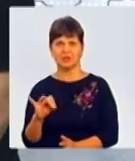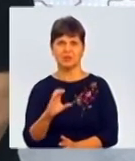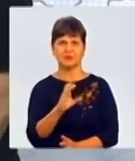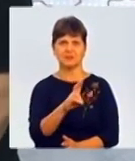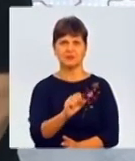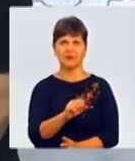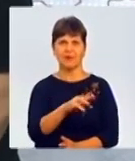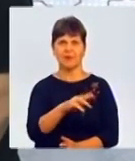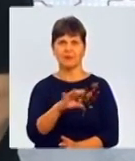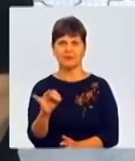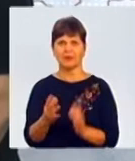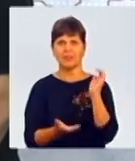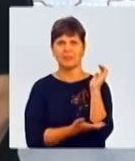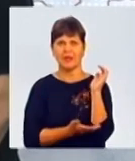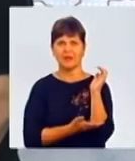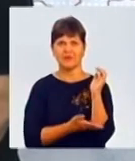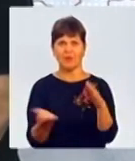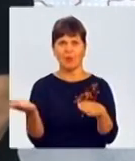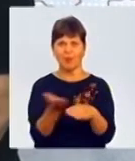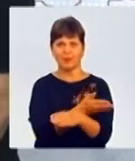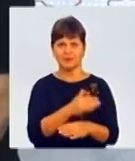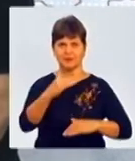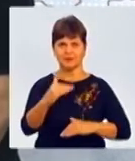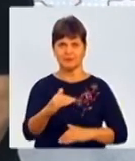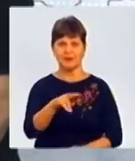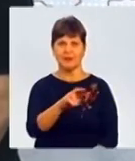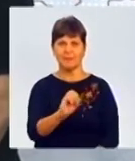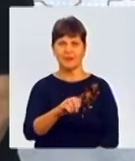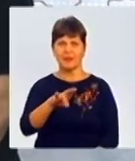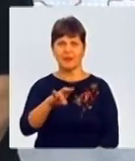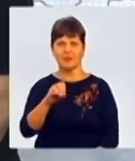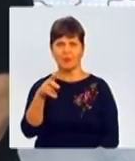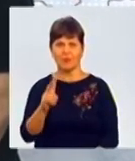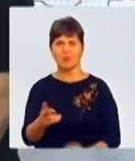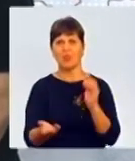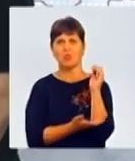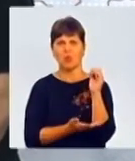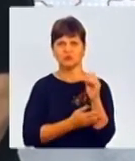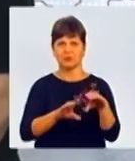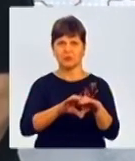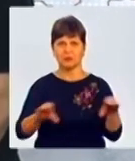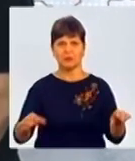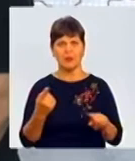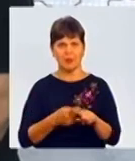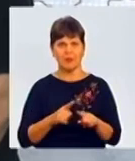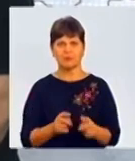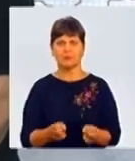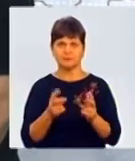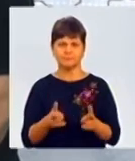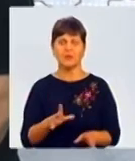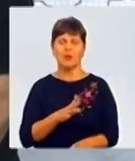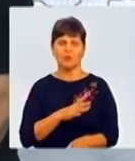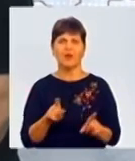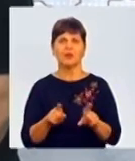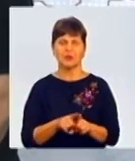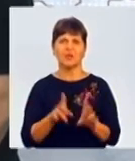пеньки від дерев, ну, будь-що, дошки, тому що це небезпечно. Бувають такі випадки, коли людина